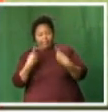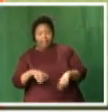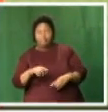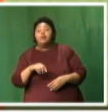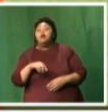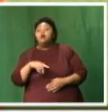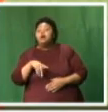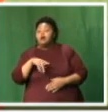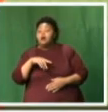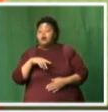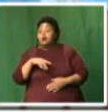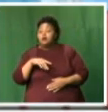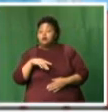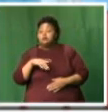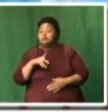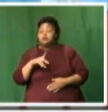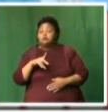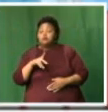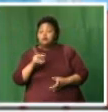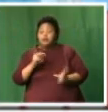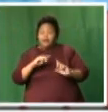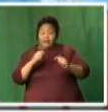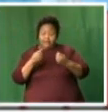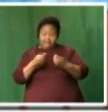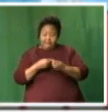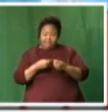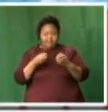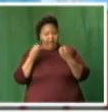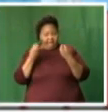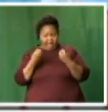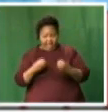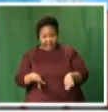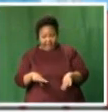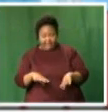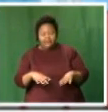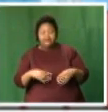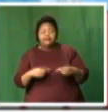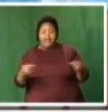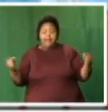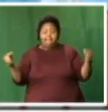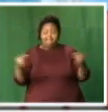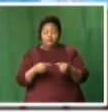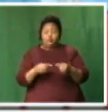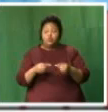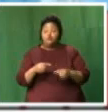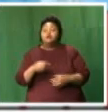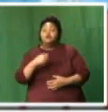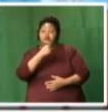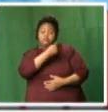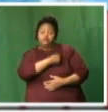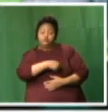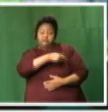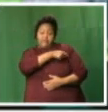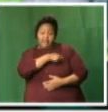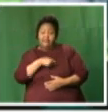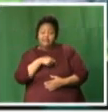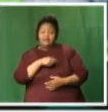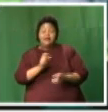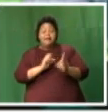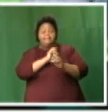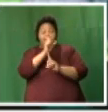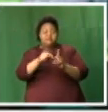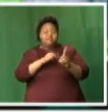emdlalweni wekucala wendzebe yemhlaba lechubekako eveni laseQatar ngesikhathi iCameroon idlala neSwitzerland. Kubikwa ukuthi Onana usuke